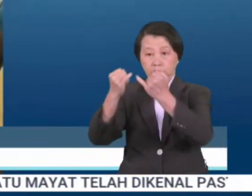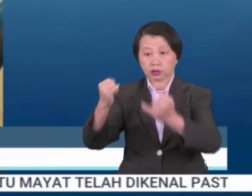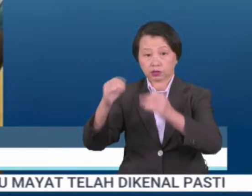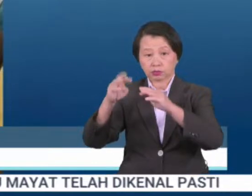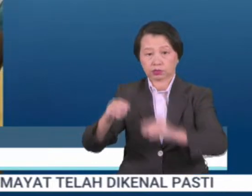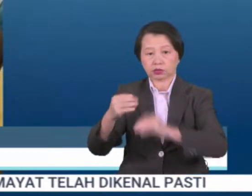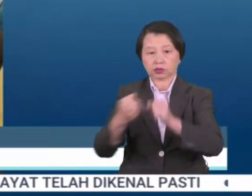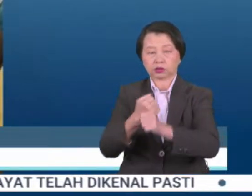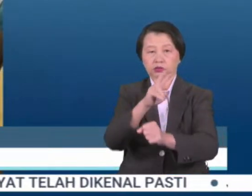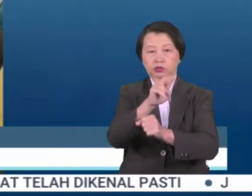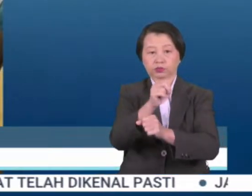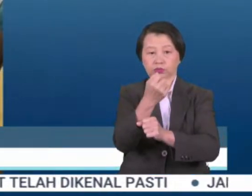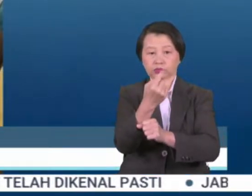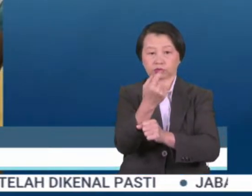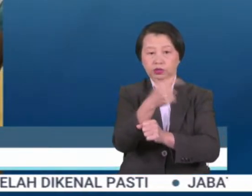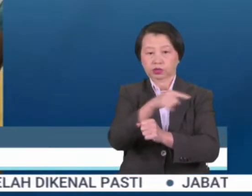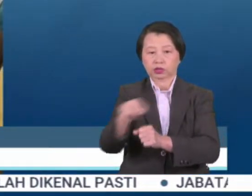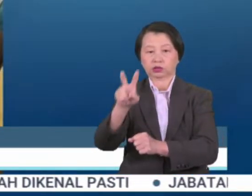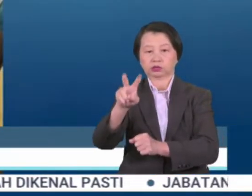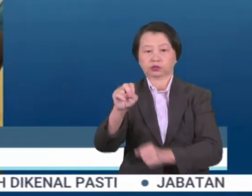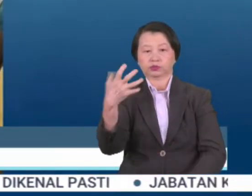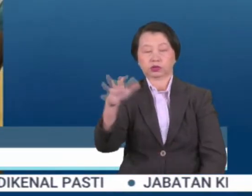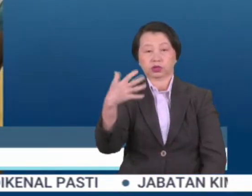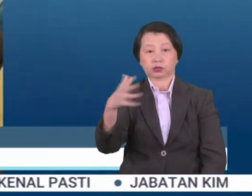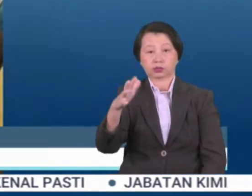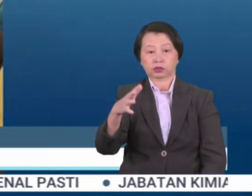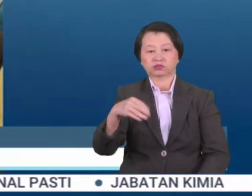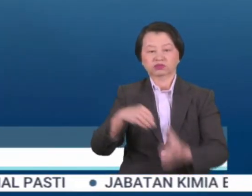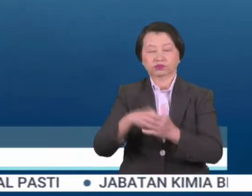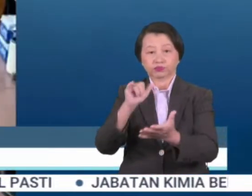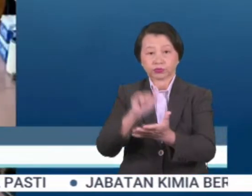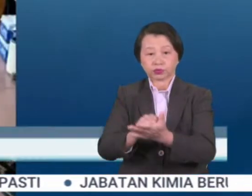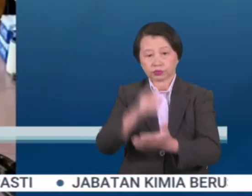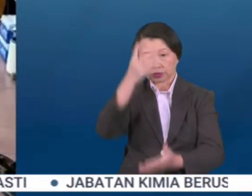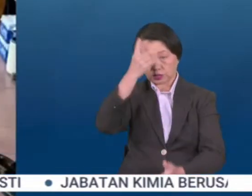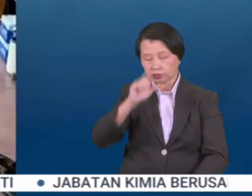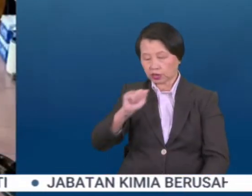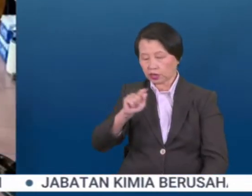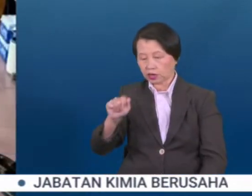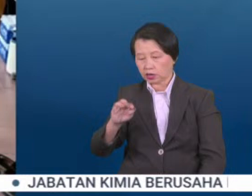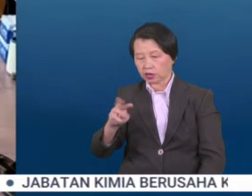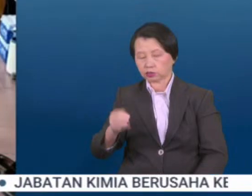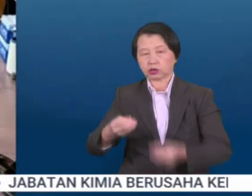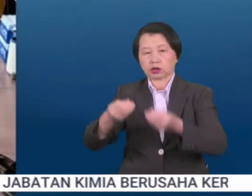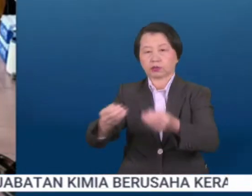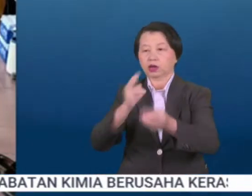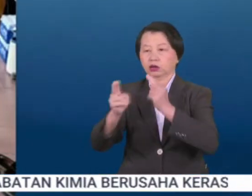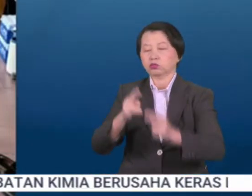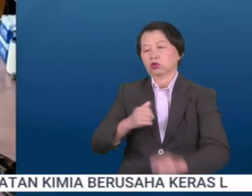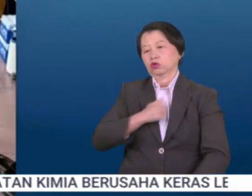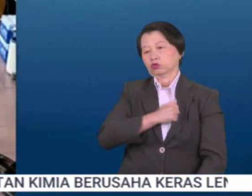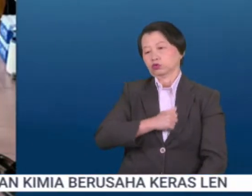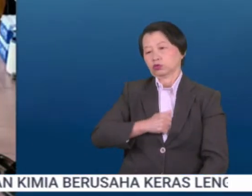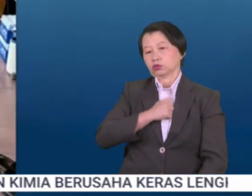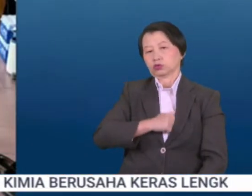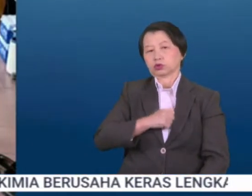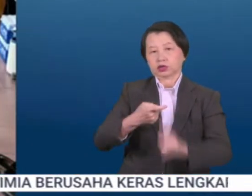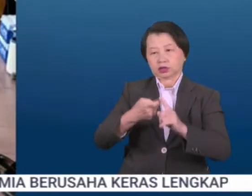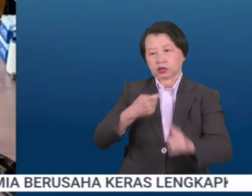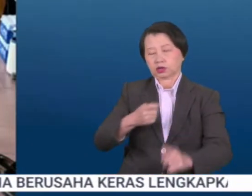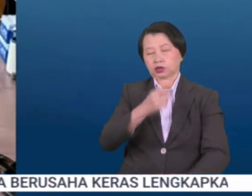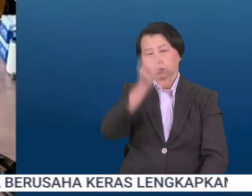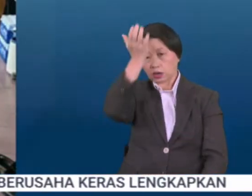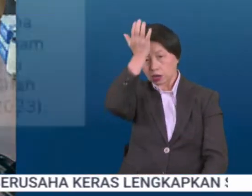tahun 2011 hingga 2015 dan dalam kunjungan itu Datuk azwanendi menyampaikan ucapan takziah yang di-pertuan